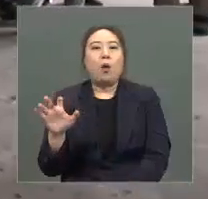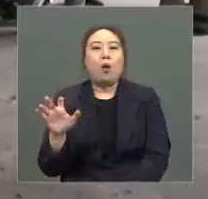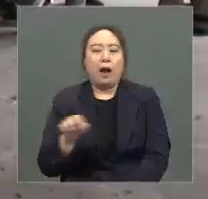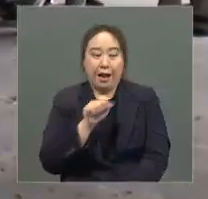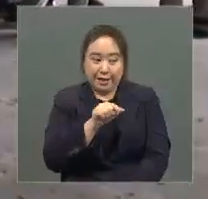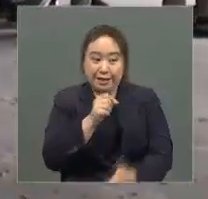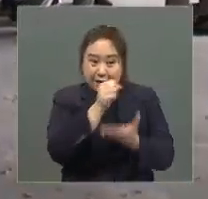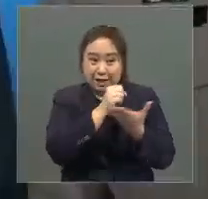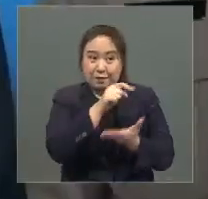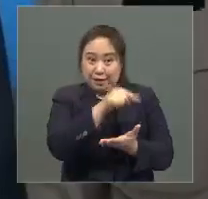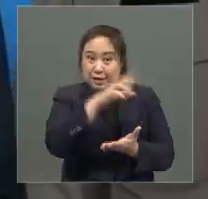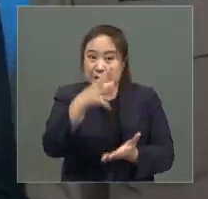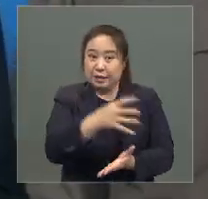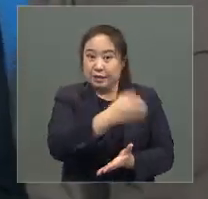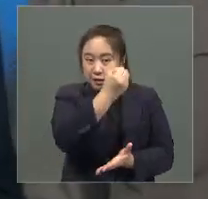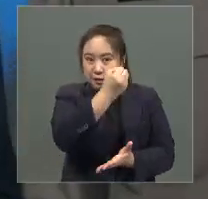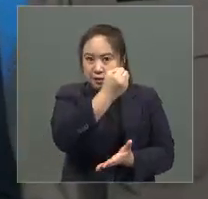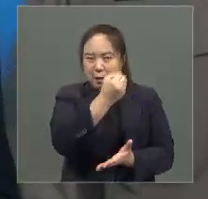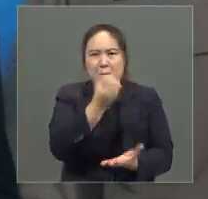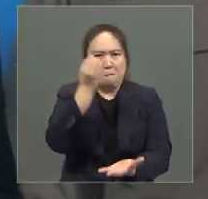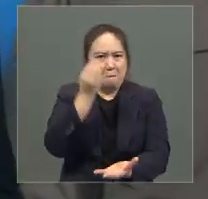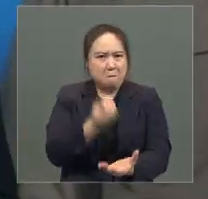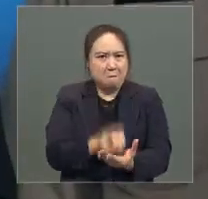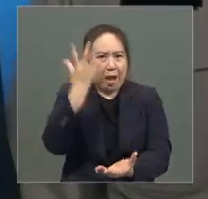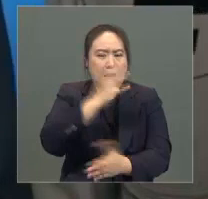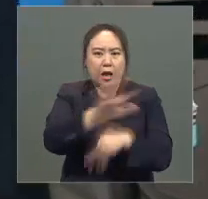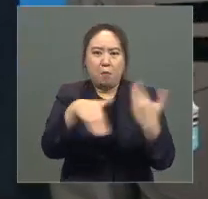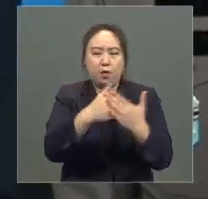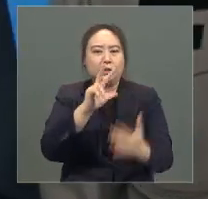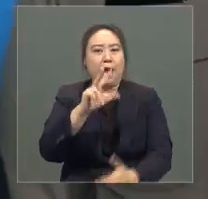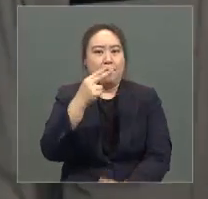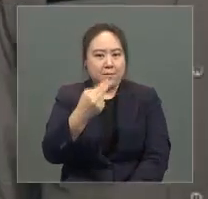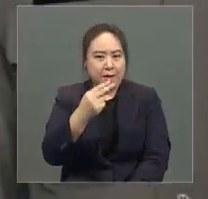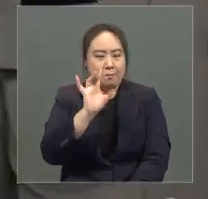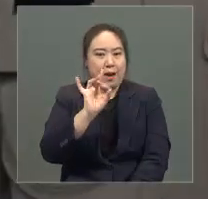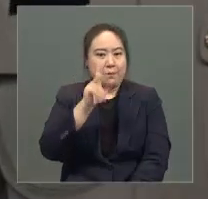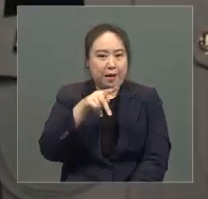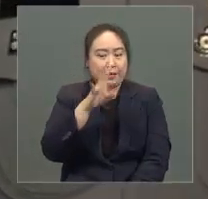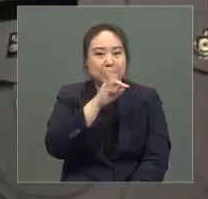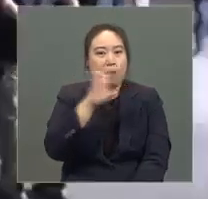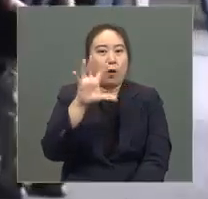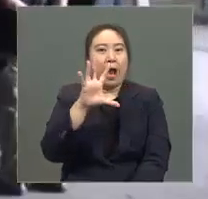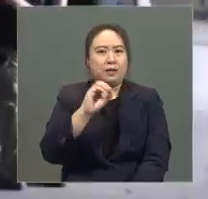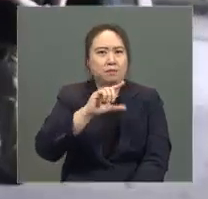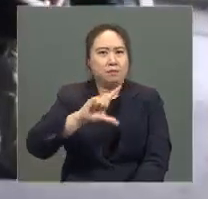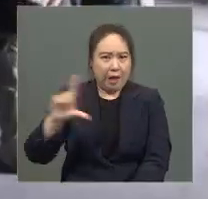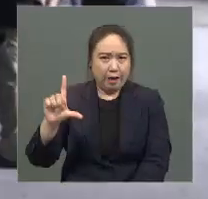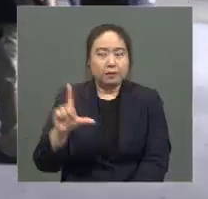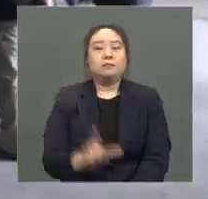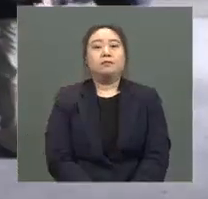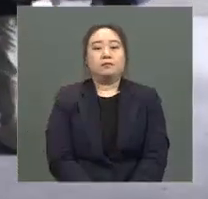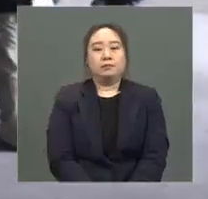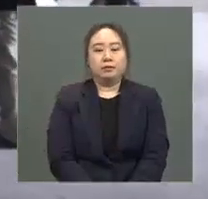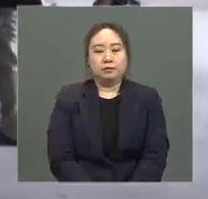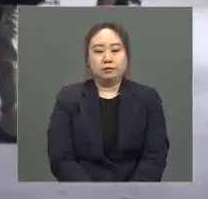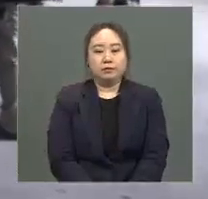ที่ตรวจยึดได้ในครั้งนี้มูลค่ามันสูงถึง 3หมื่นแปดพัน 750ล้านบาทเลย